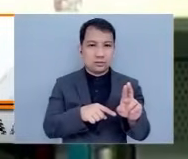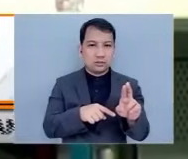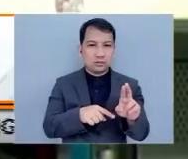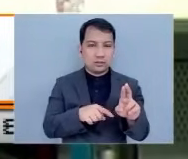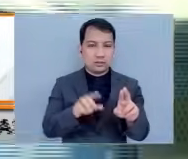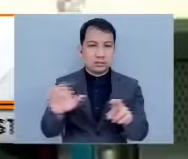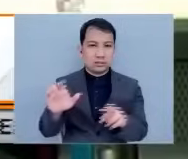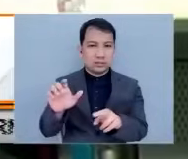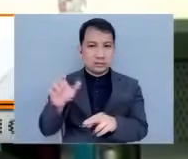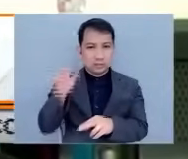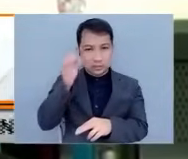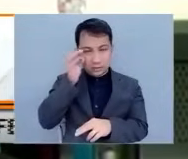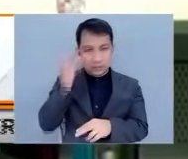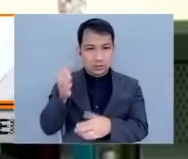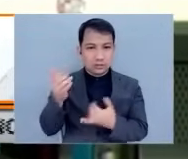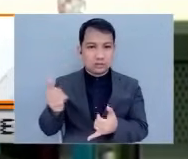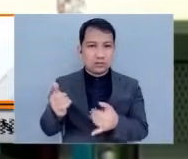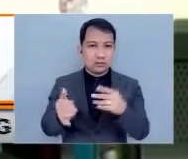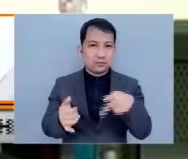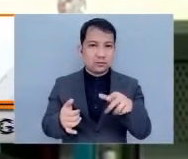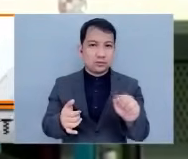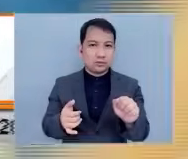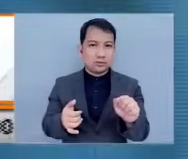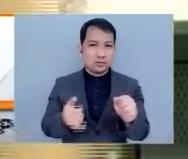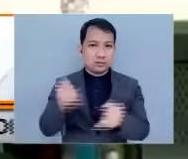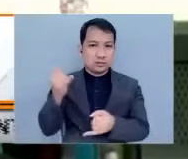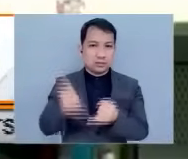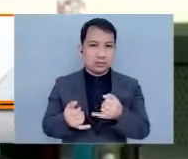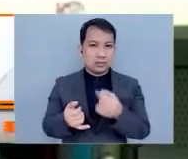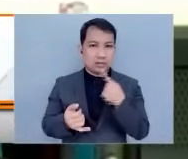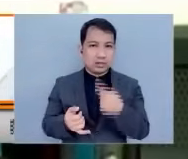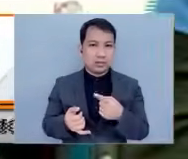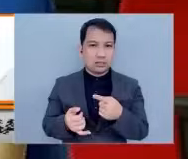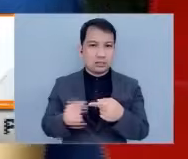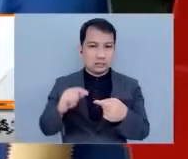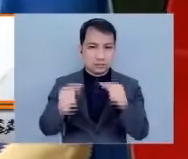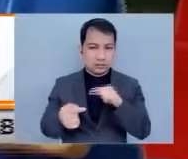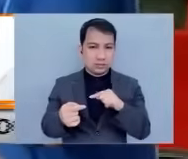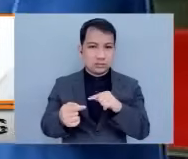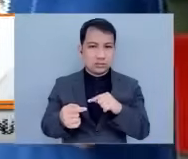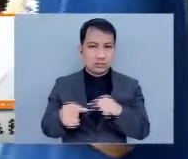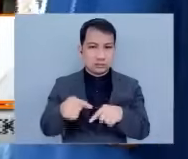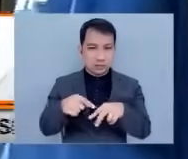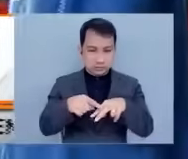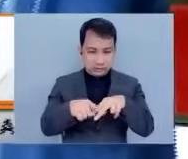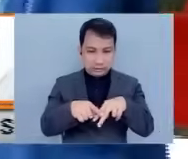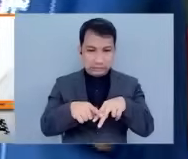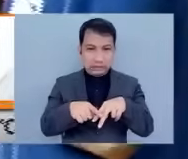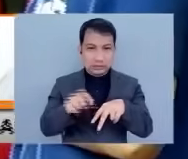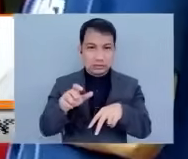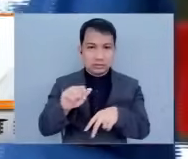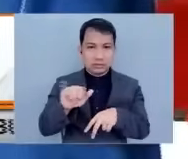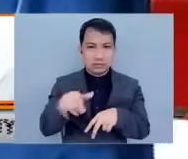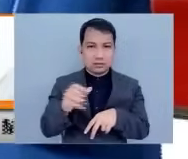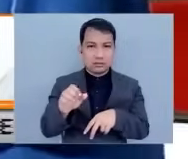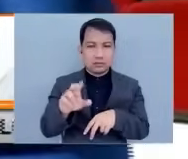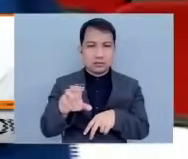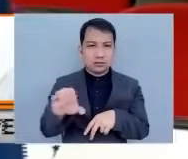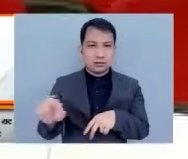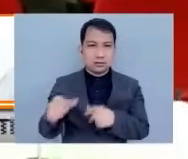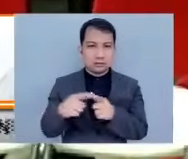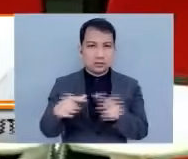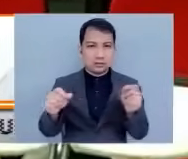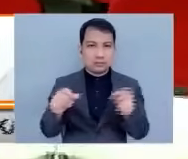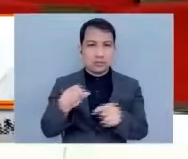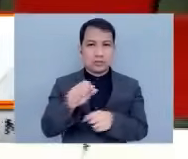na nakuha niya sa PBA Commissioner's Cup Finals, habang na-injured din sa tuhod si AJ Edu habang naglalaro sa Japan B League.